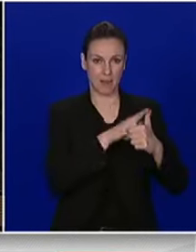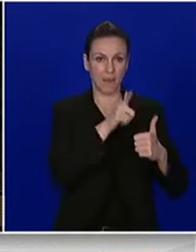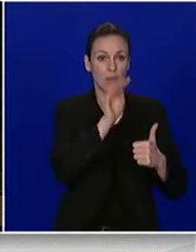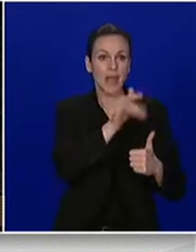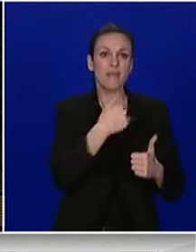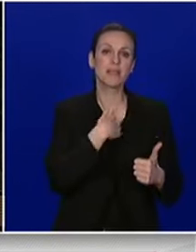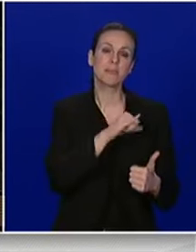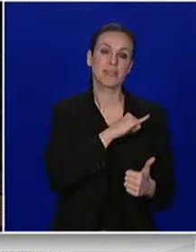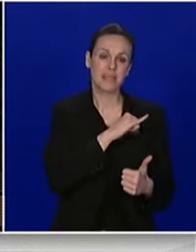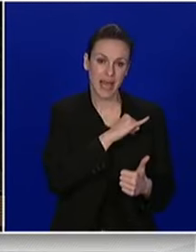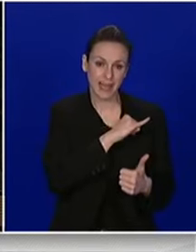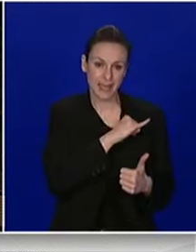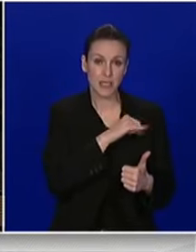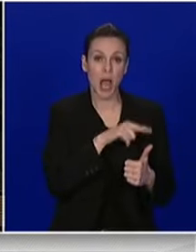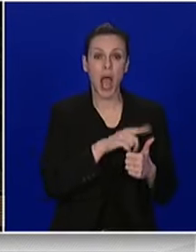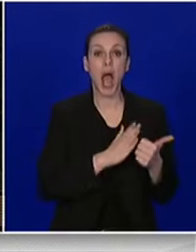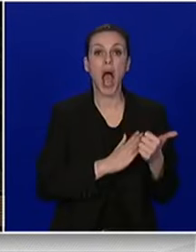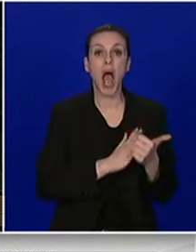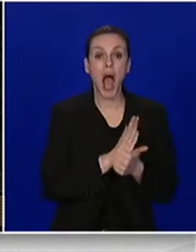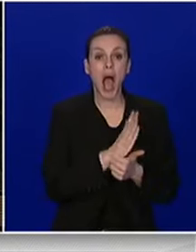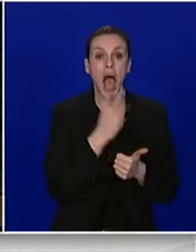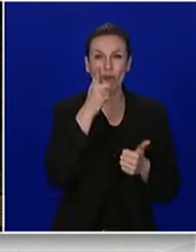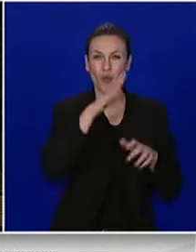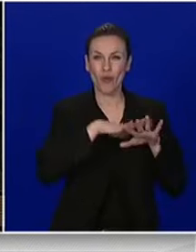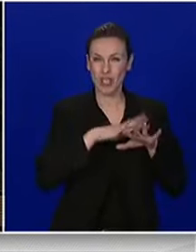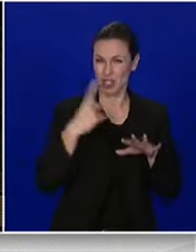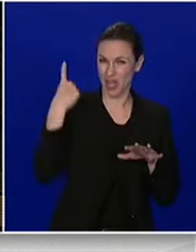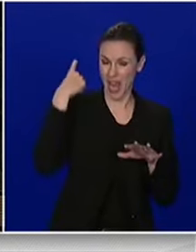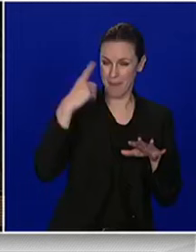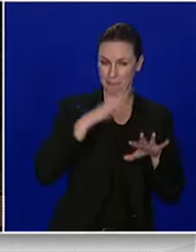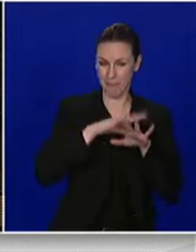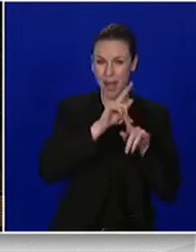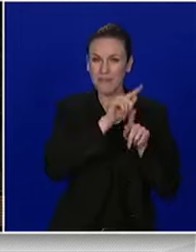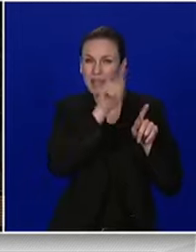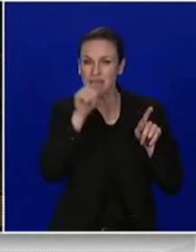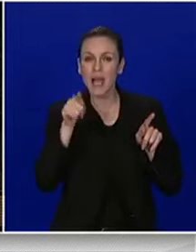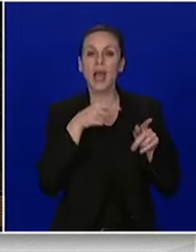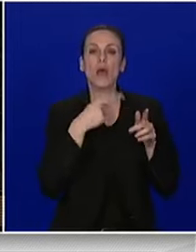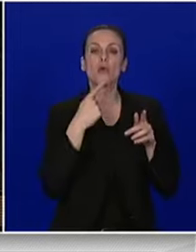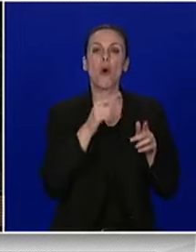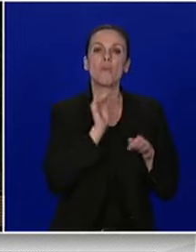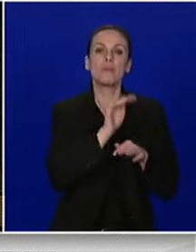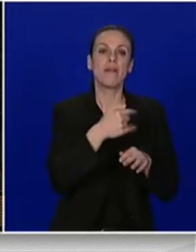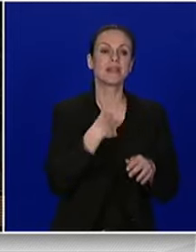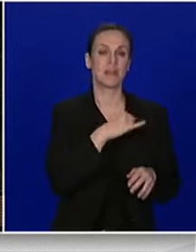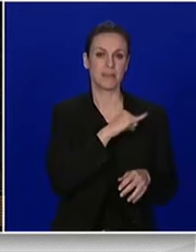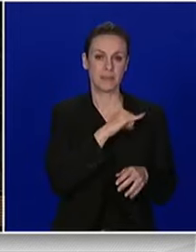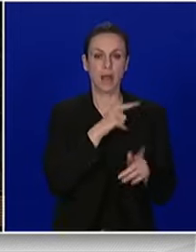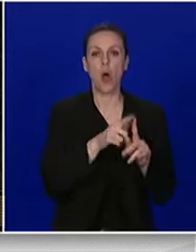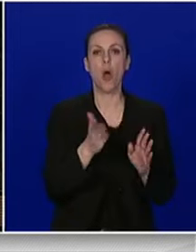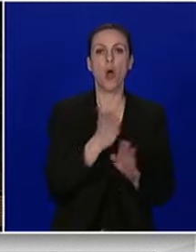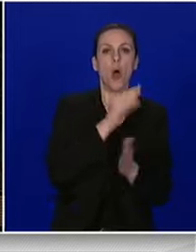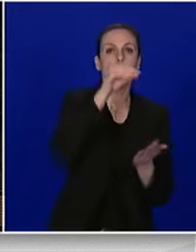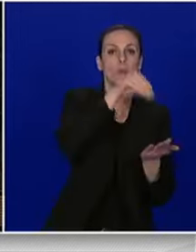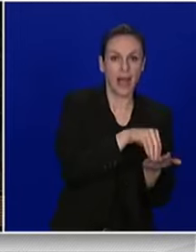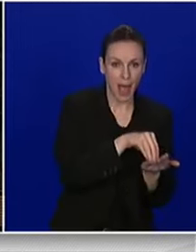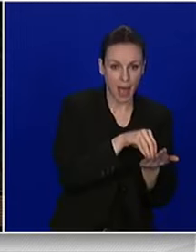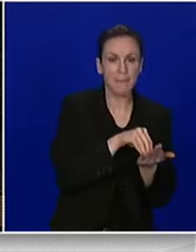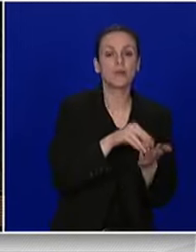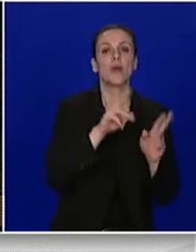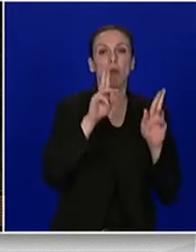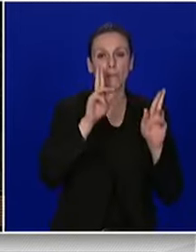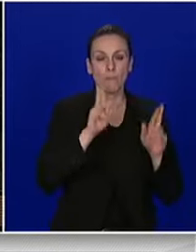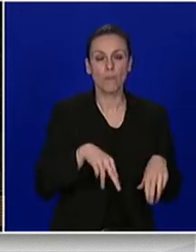interesa i ukoliko pogledate šemu, vidjet ćete da je iskazivanje interesa, odnosno predbilježba za cijepljenje, moguća